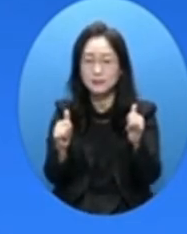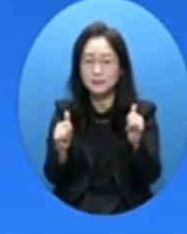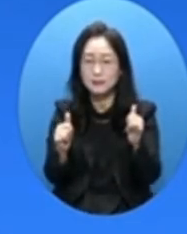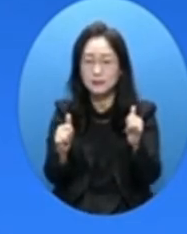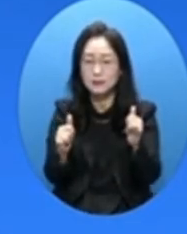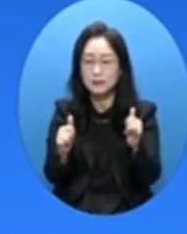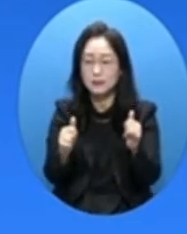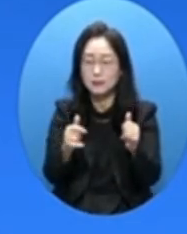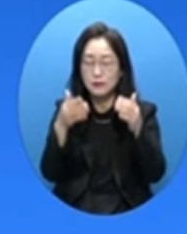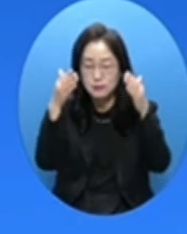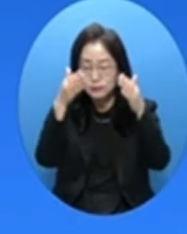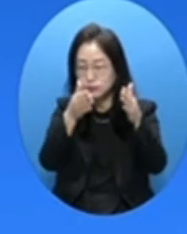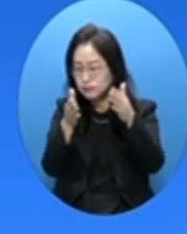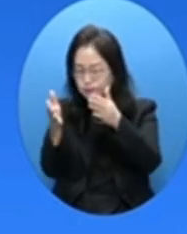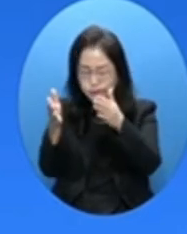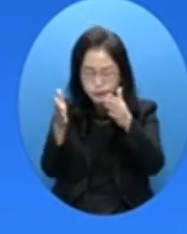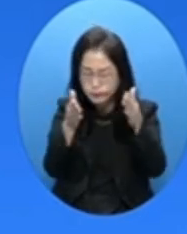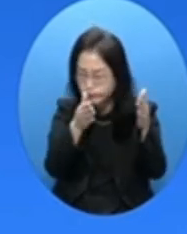목적을 상실하고